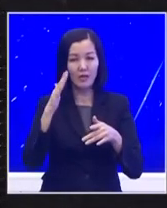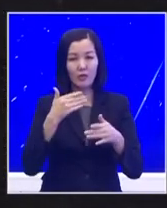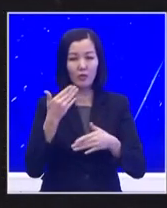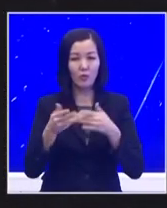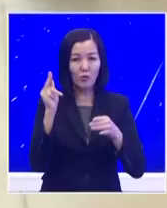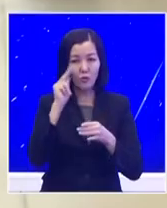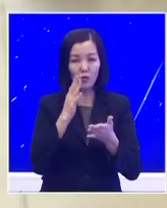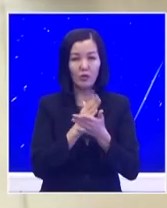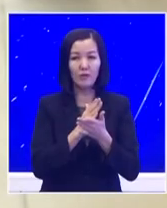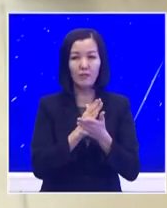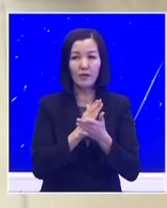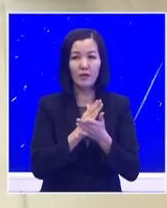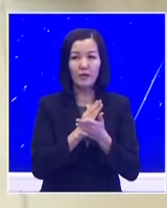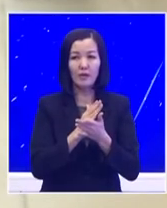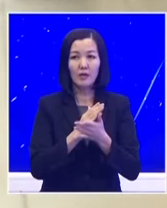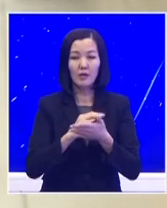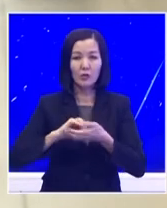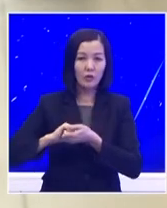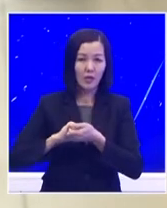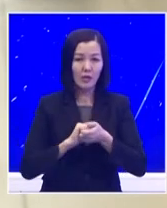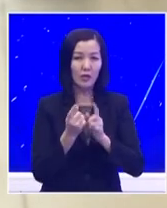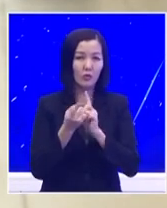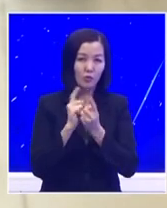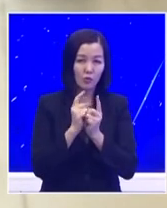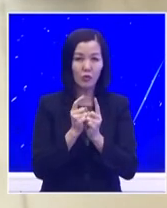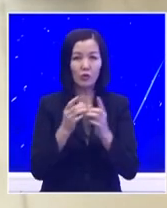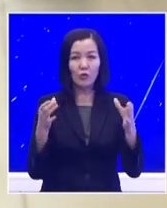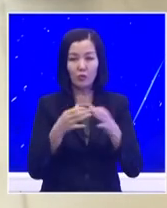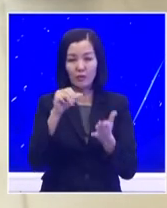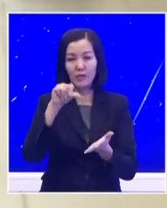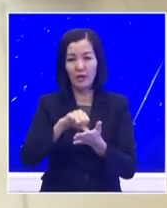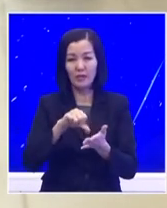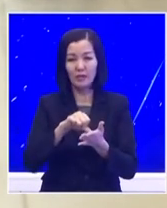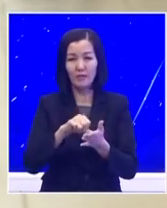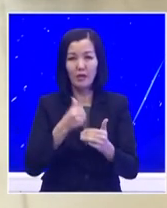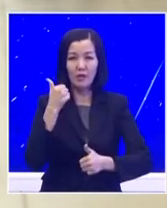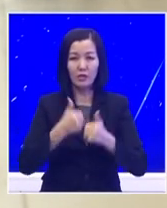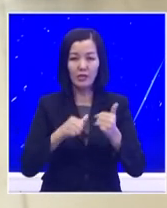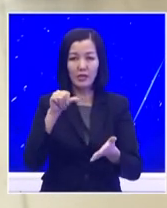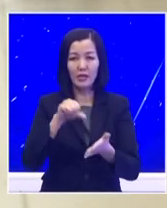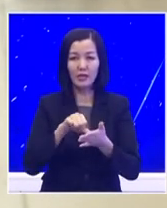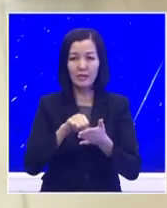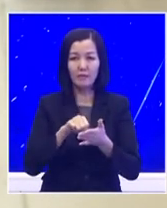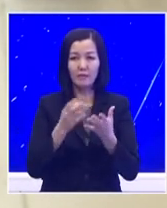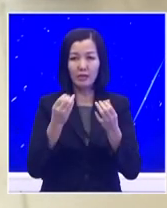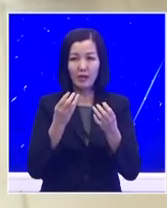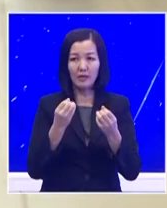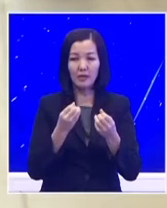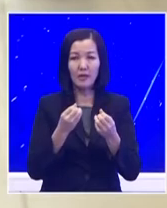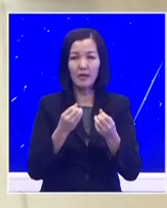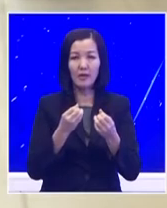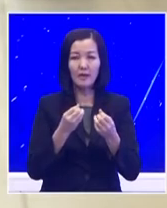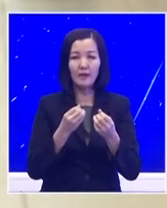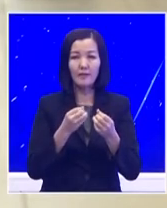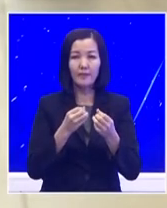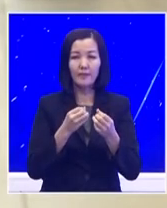үйрендім. Және қоян қолтық шайқас үйірмесіне де қатысып, одан жарысқа бардым. Және де осы автоматты